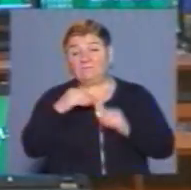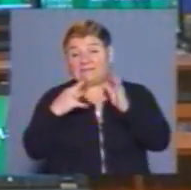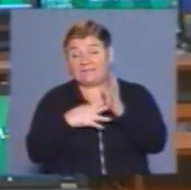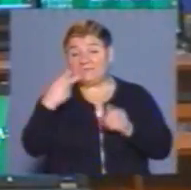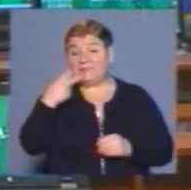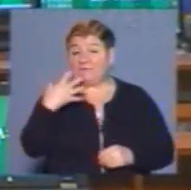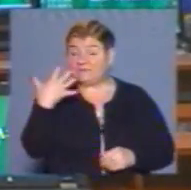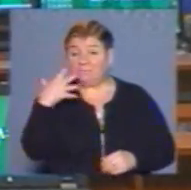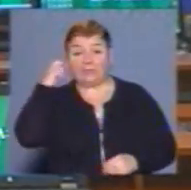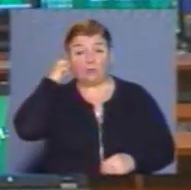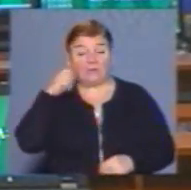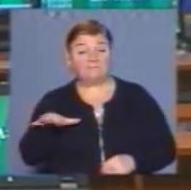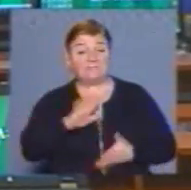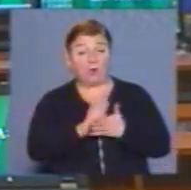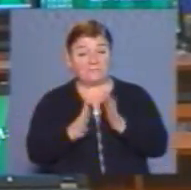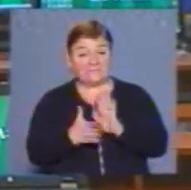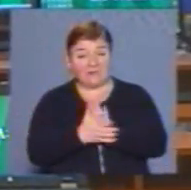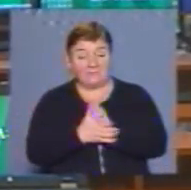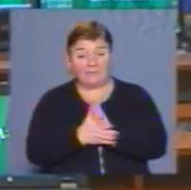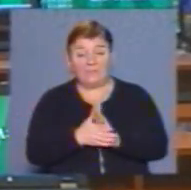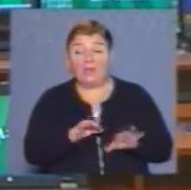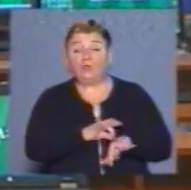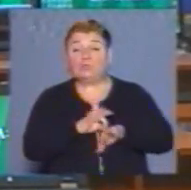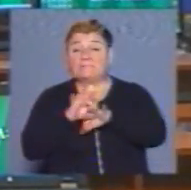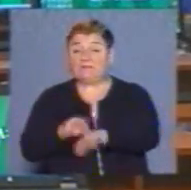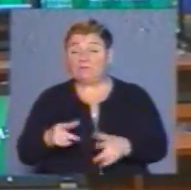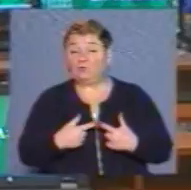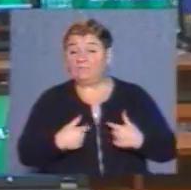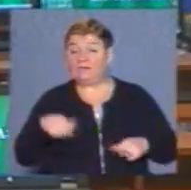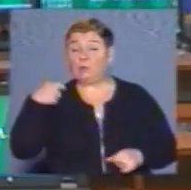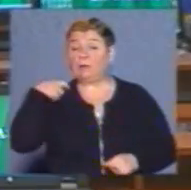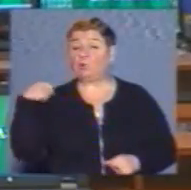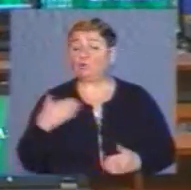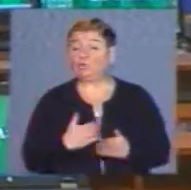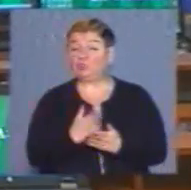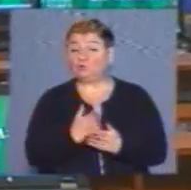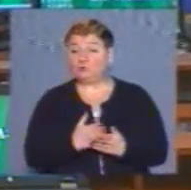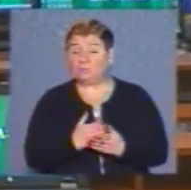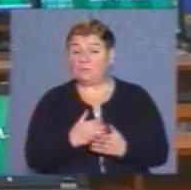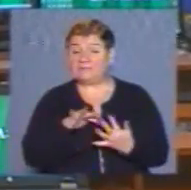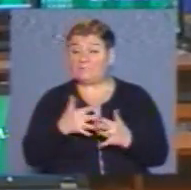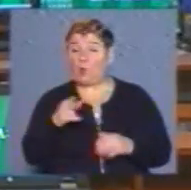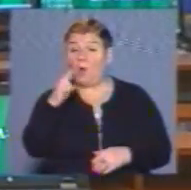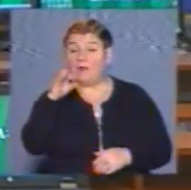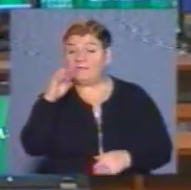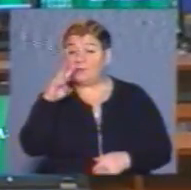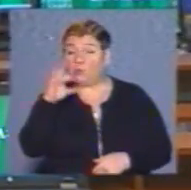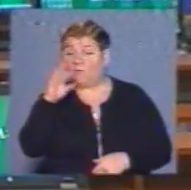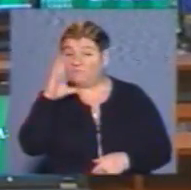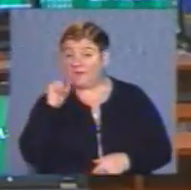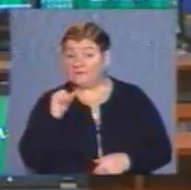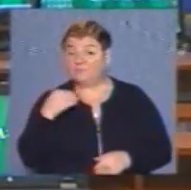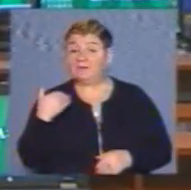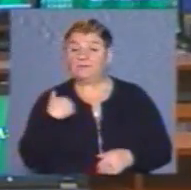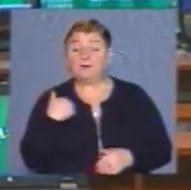Для з'ясування всіх обставин справи їх доставили до відділу прикордонної служби «Ділове». Набої та шишки